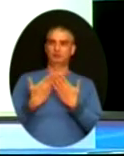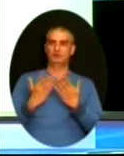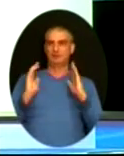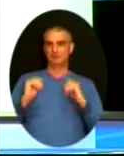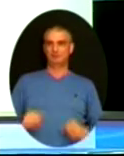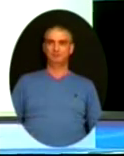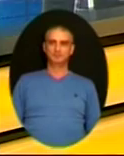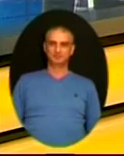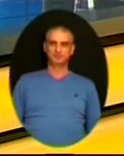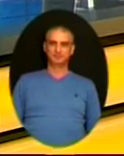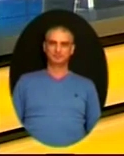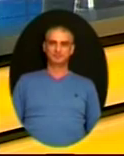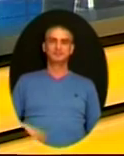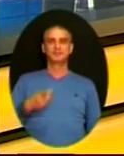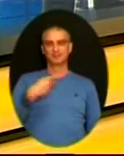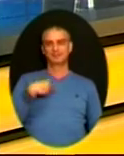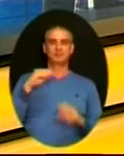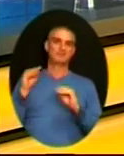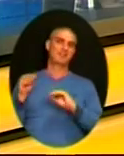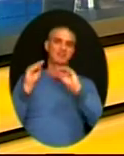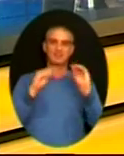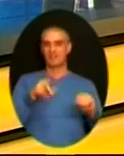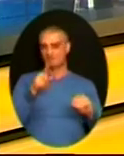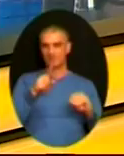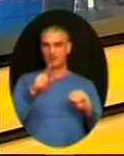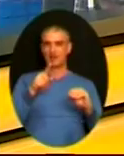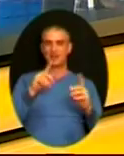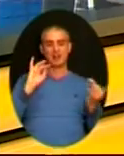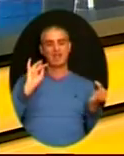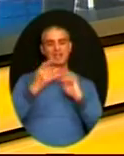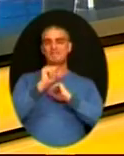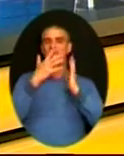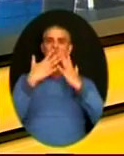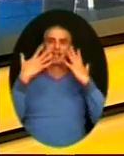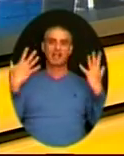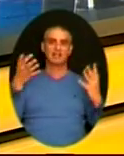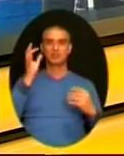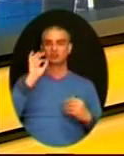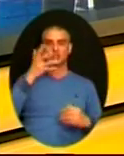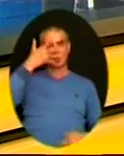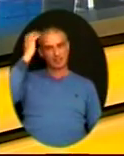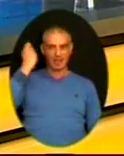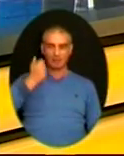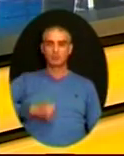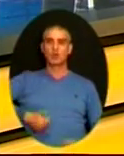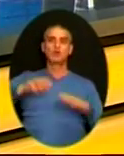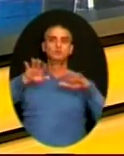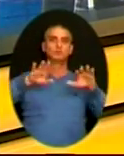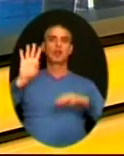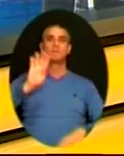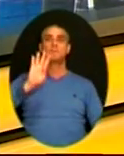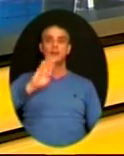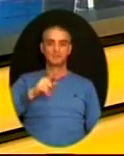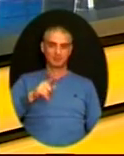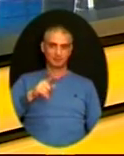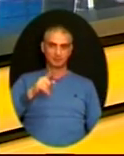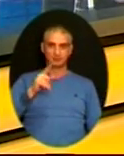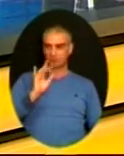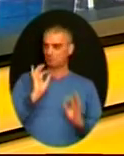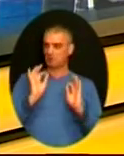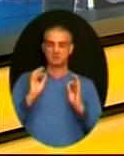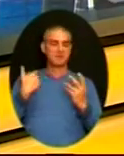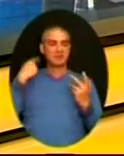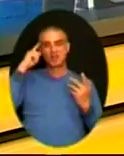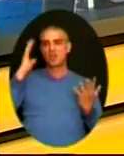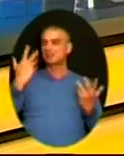גדול. אז בואו נעבור עכשיו לנמסיס, ליריב הכי גדול של לפיד, ראש הממשלה בנימין נתניהו, שבאמת, אני